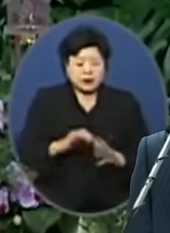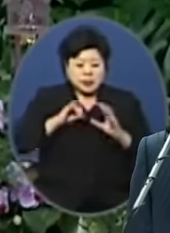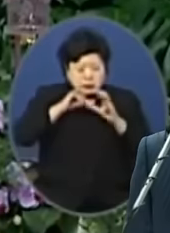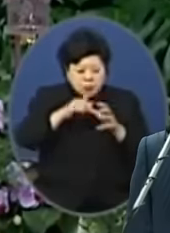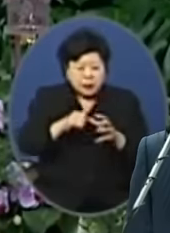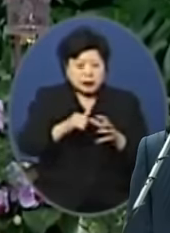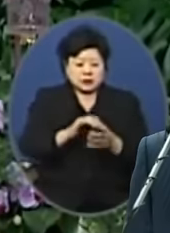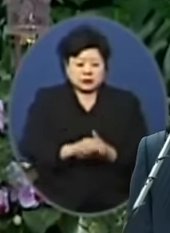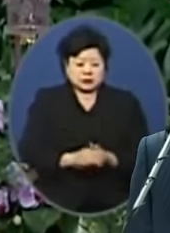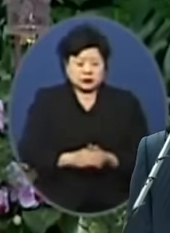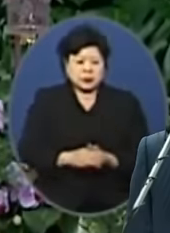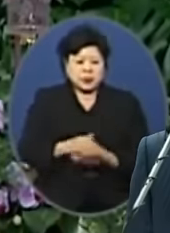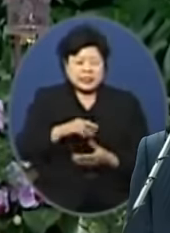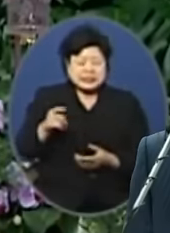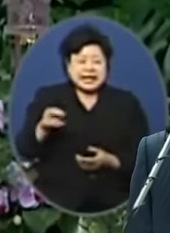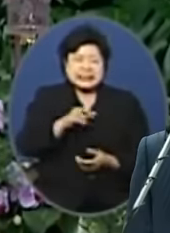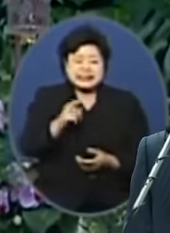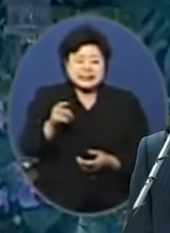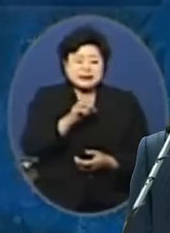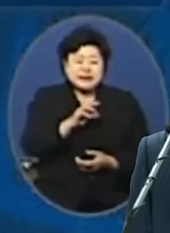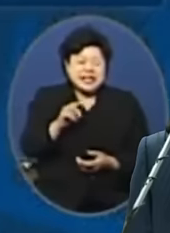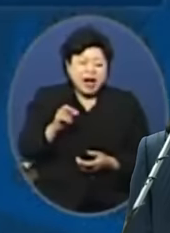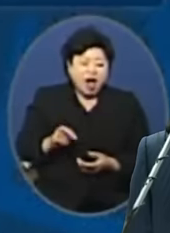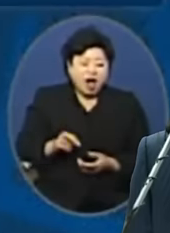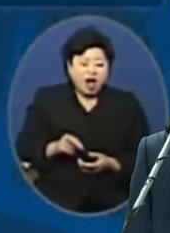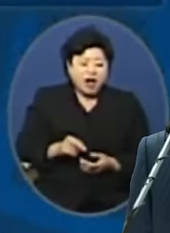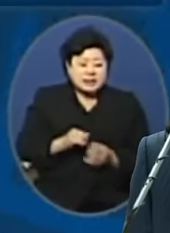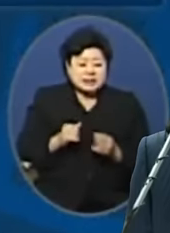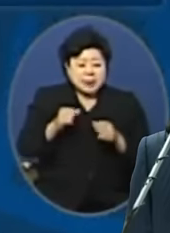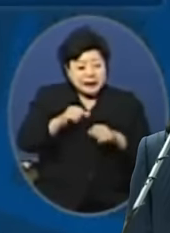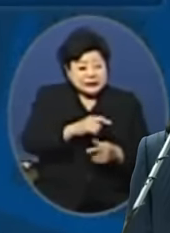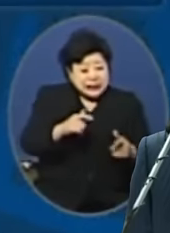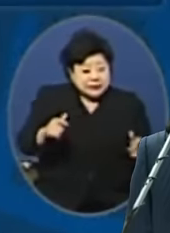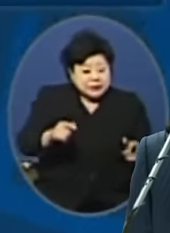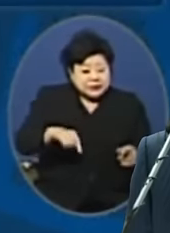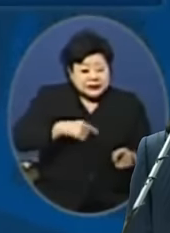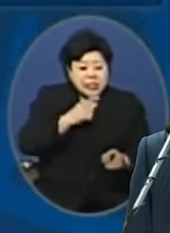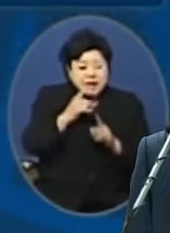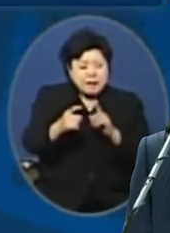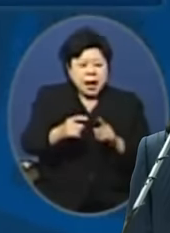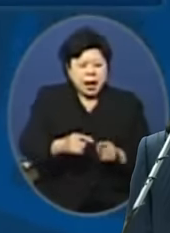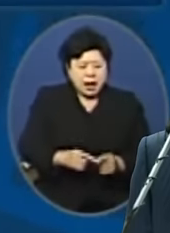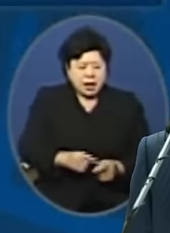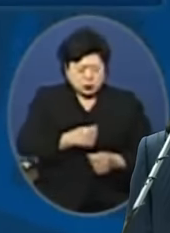세계적인 문호 색스피어도 인생을 망치지 않으려면 자신의 말에 신경을